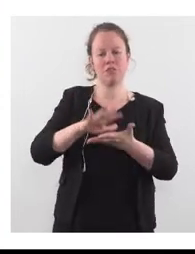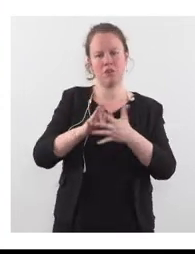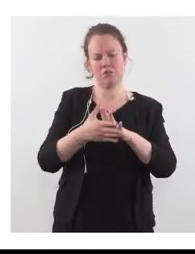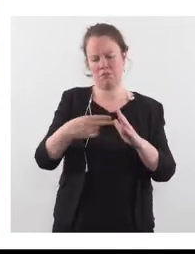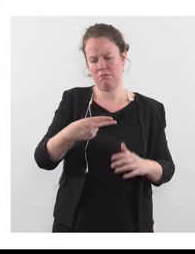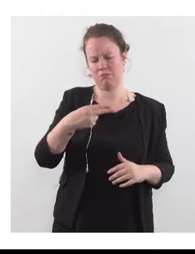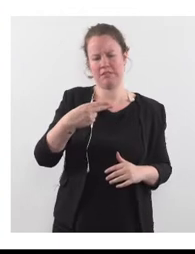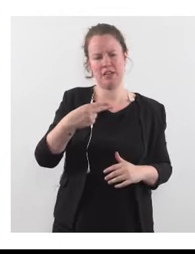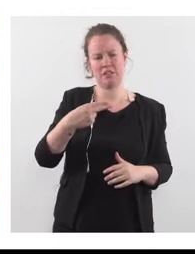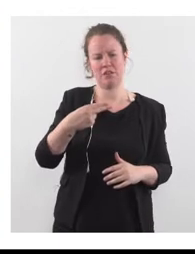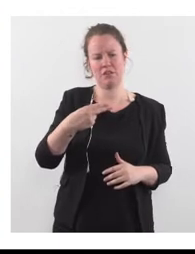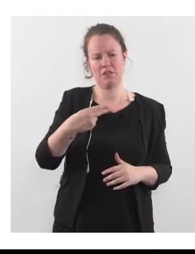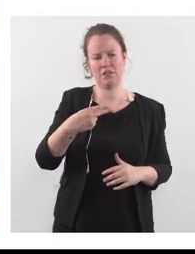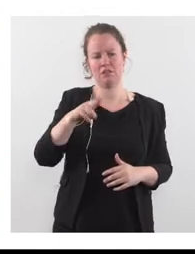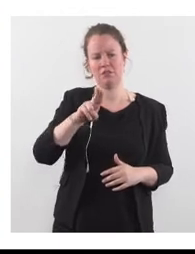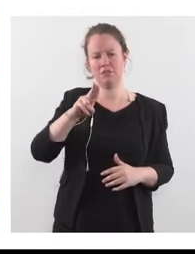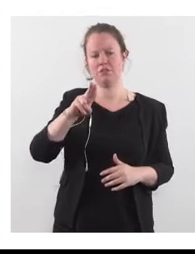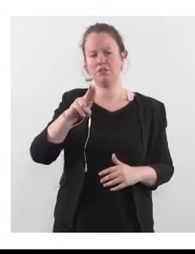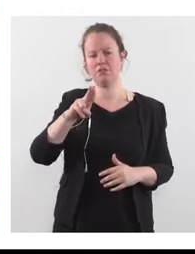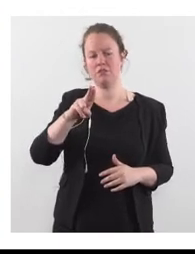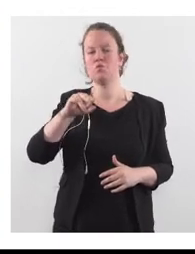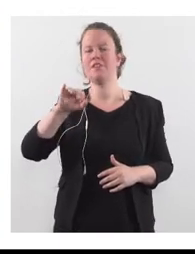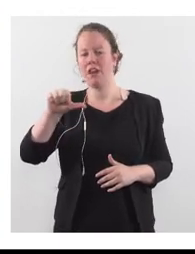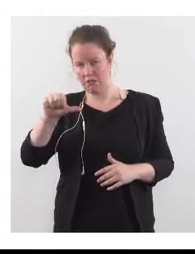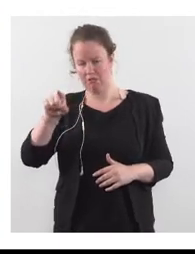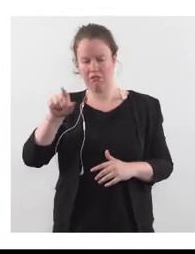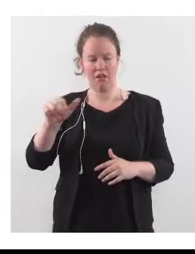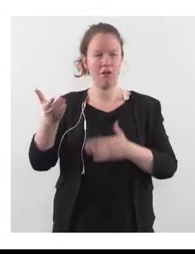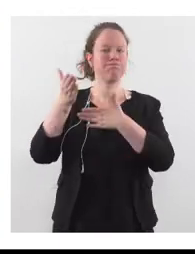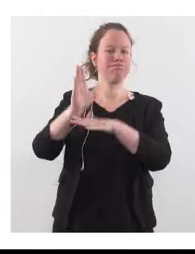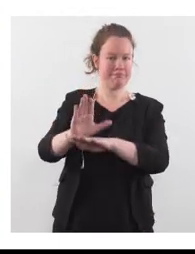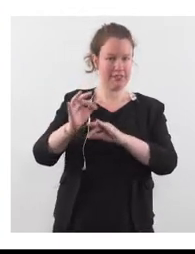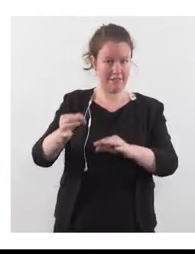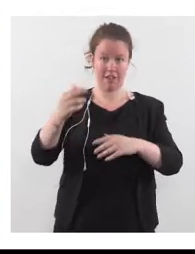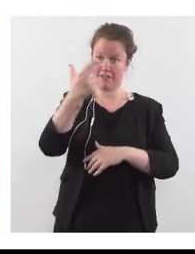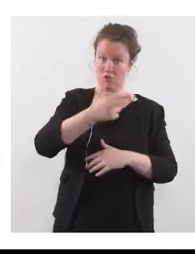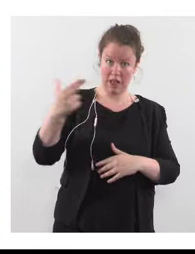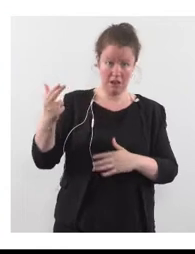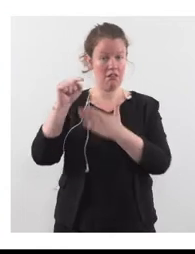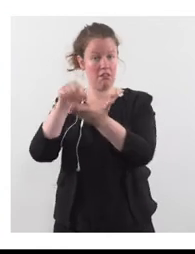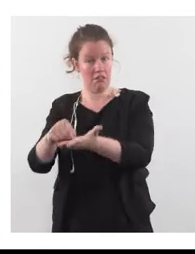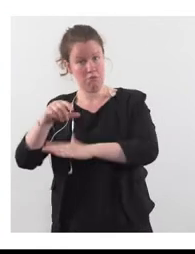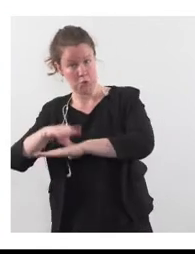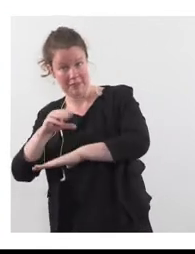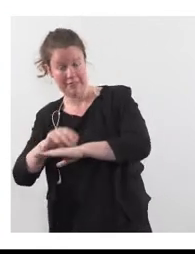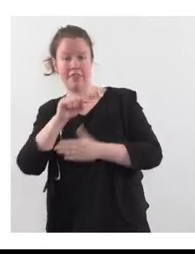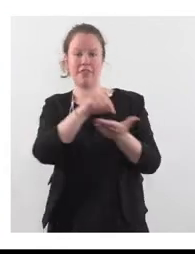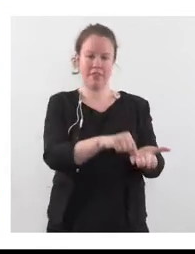tour leurs pouvoirs et pratiques du contentieux stratégique à l'échelle nationale, en Suède et en Belgique, mais aussi à l'échelle